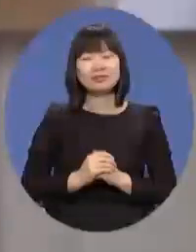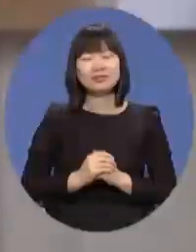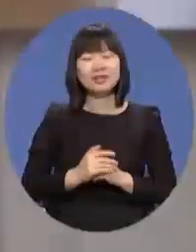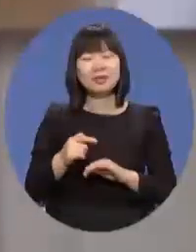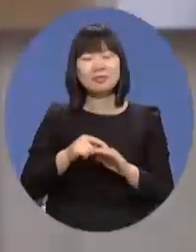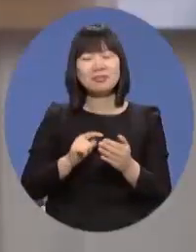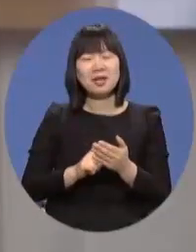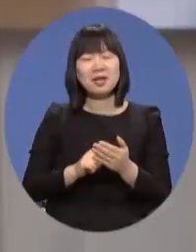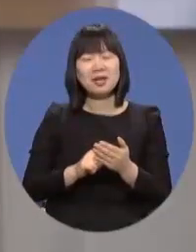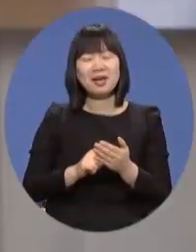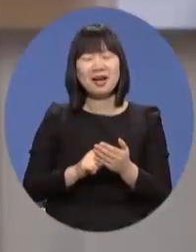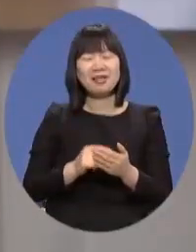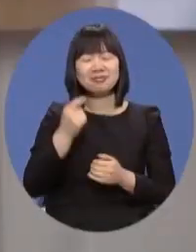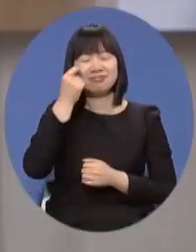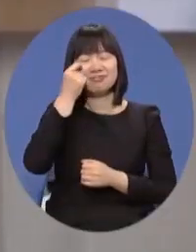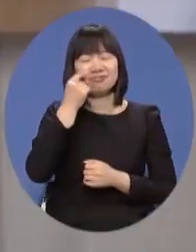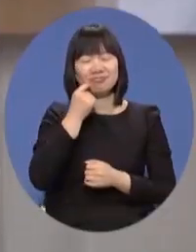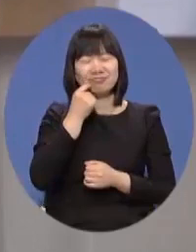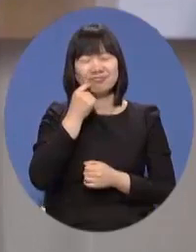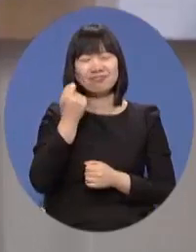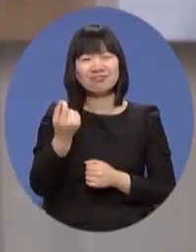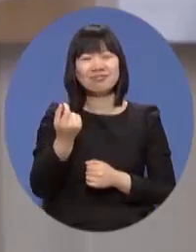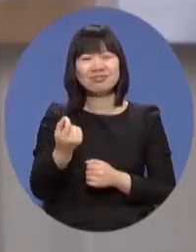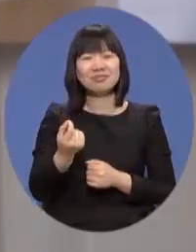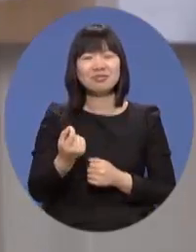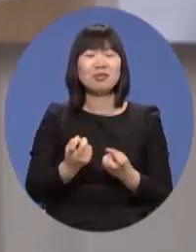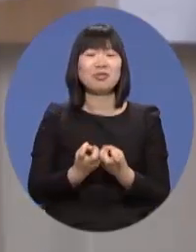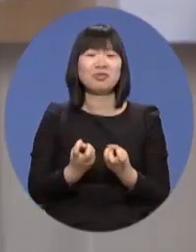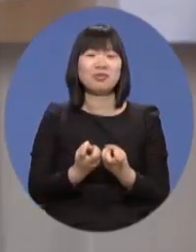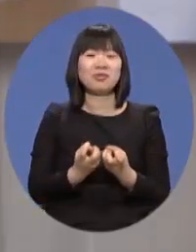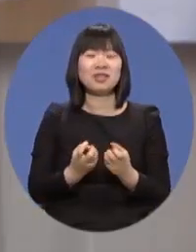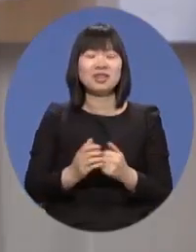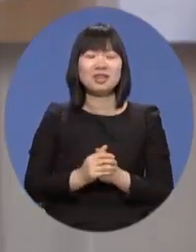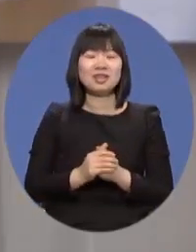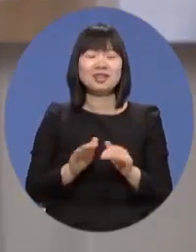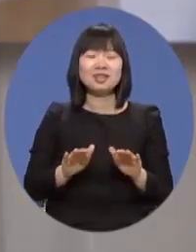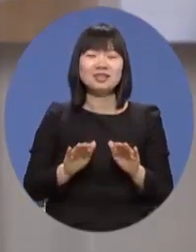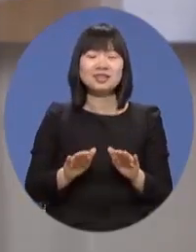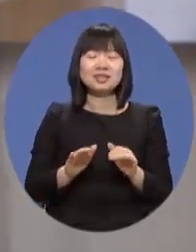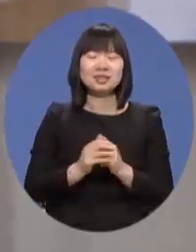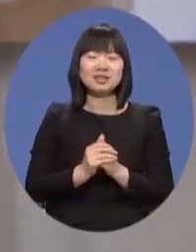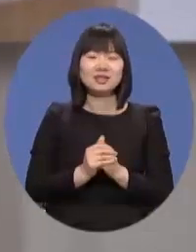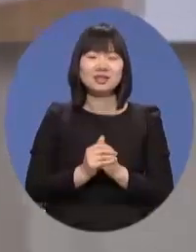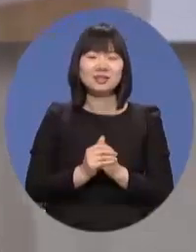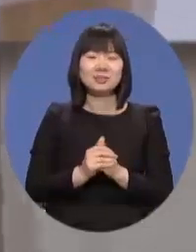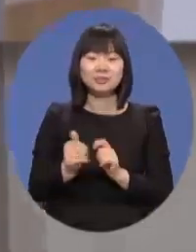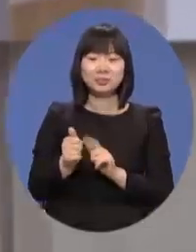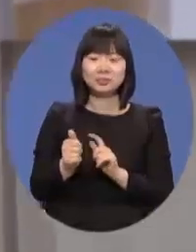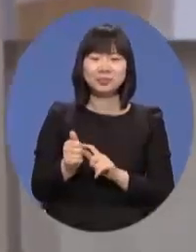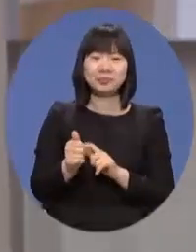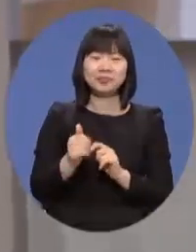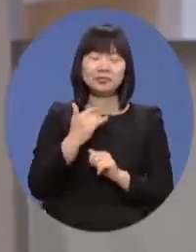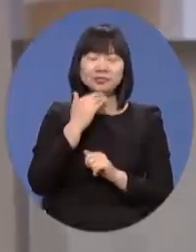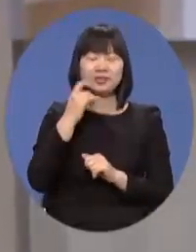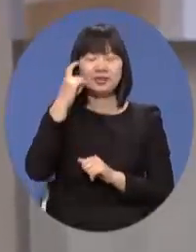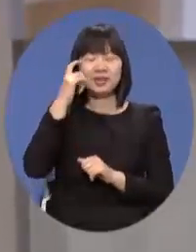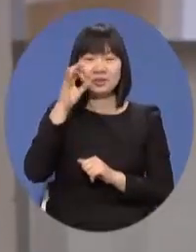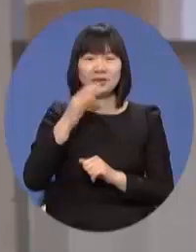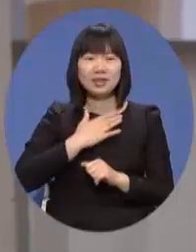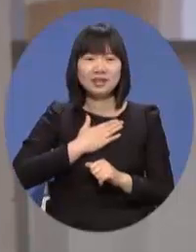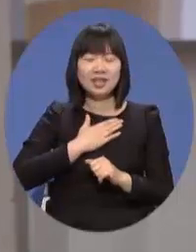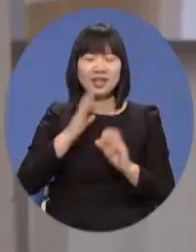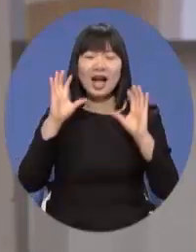마음이 짠하네요. 그러네요. 네. 선생님, 어떻게 합니까, 이거? 네. 그래서 이제 이 아이가 이 나이 생각하라고 했죠.